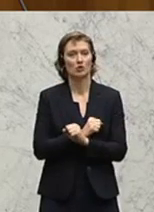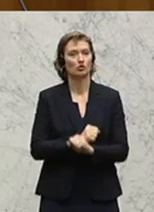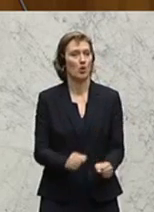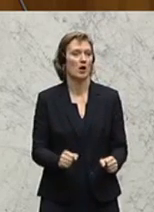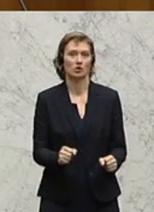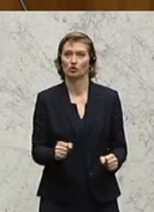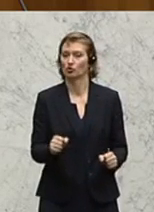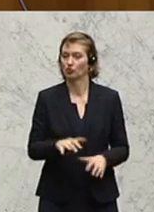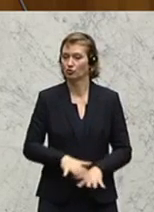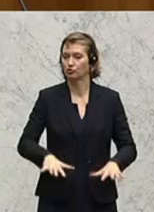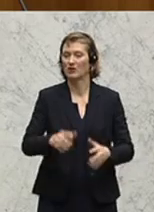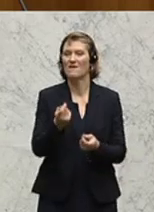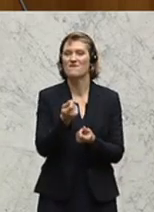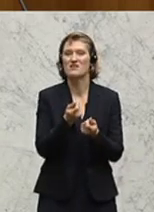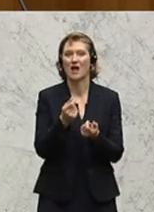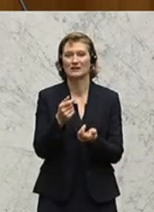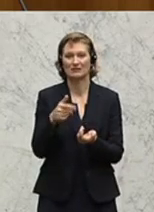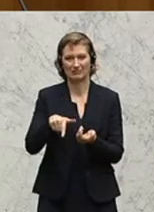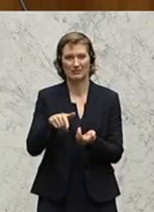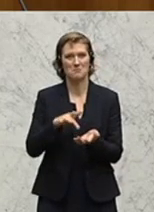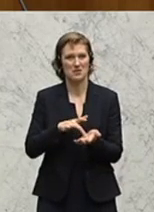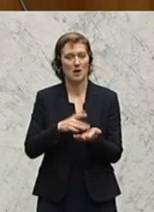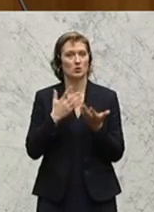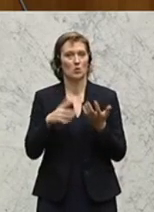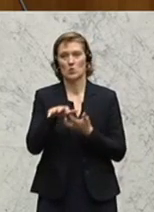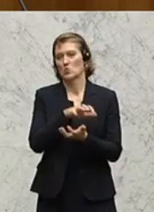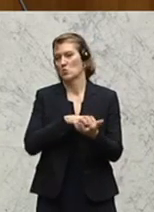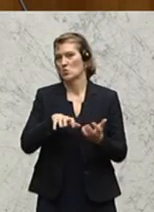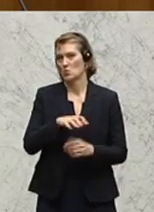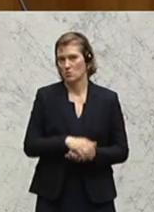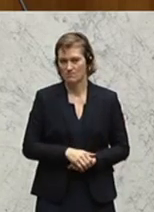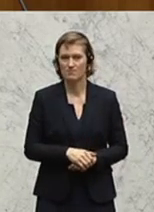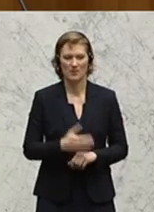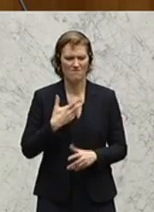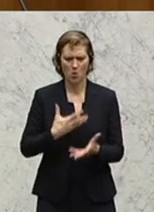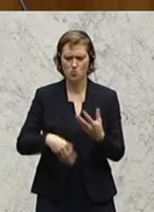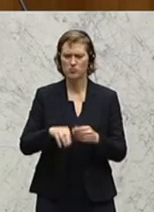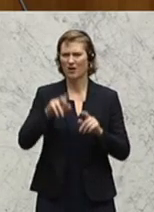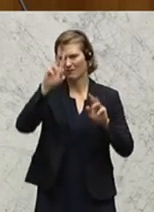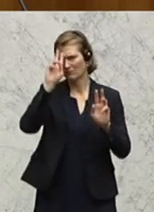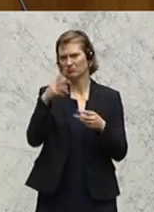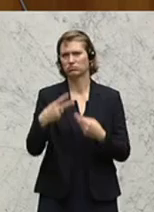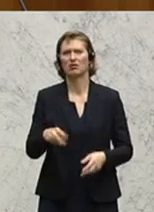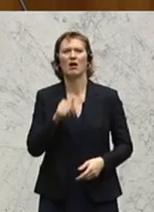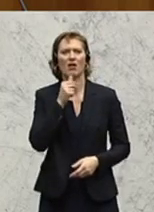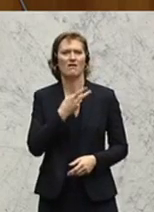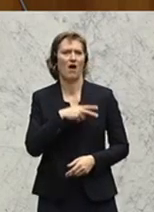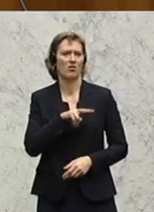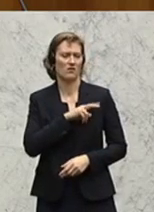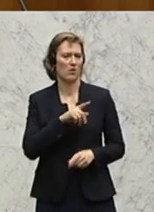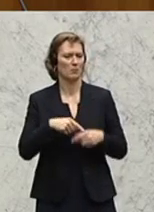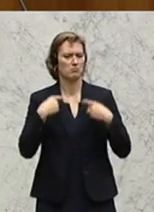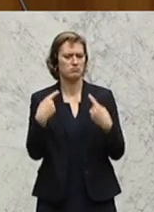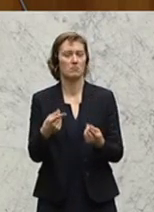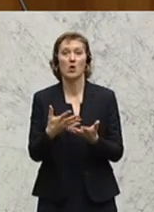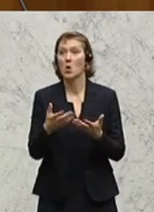Potenzial in diesem Finanzinstrument liegt. Und es war der verantwortungslose Umgang mit Hypothekarkrediten, der die